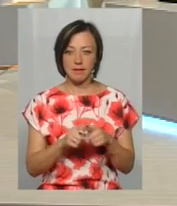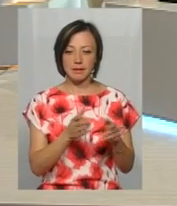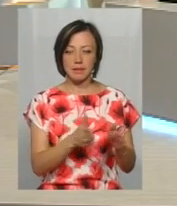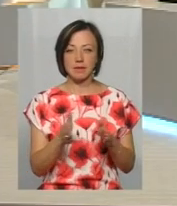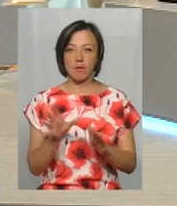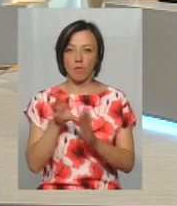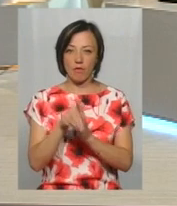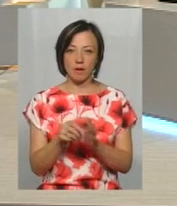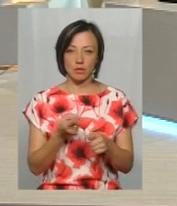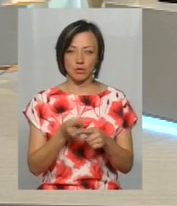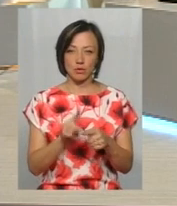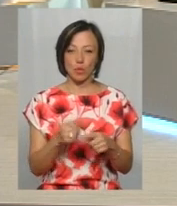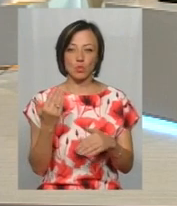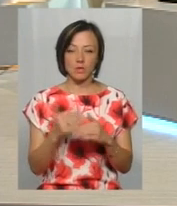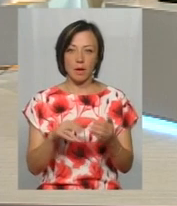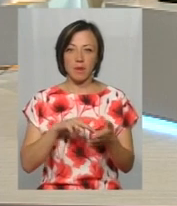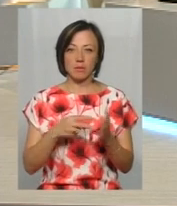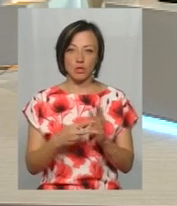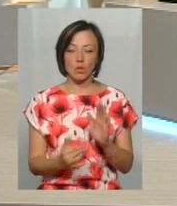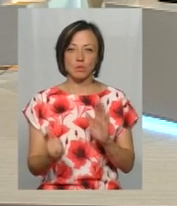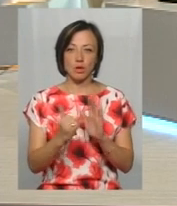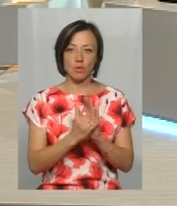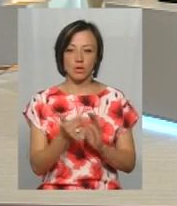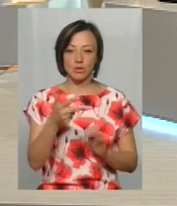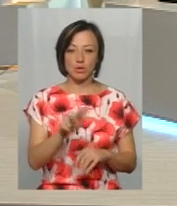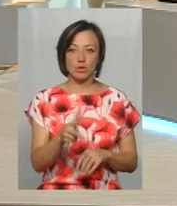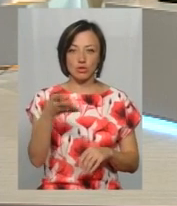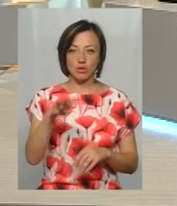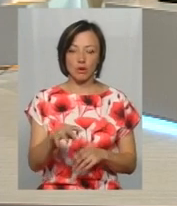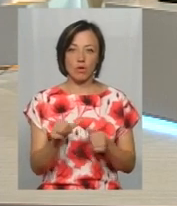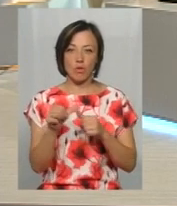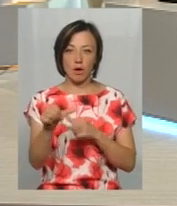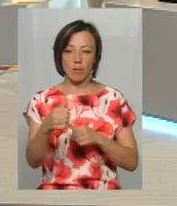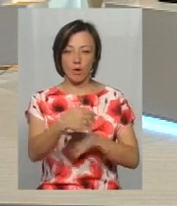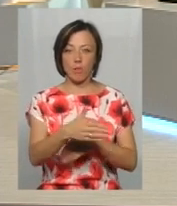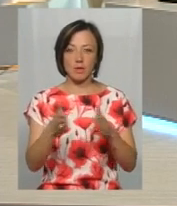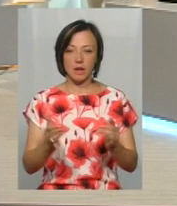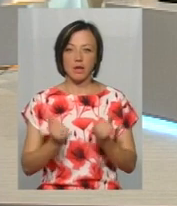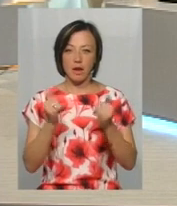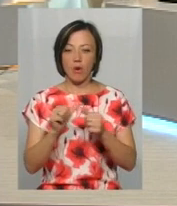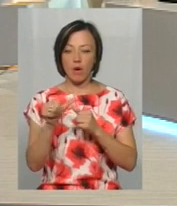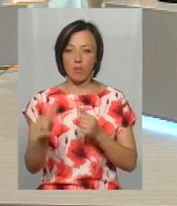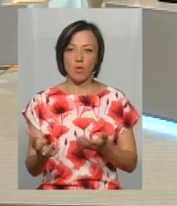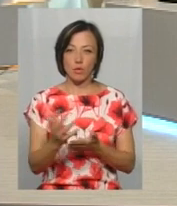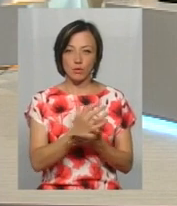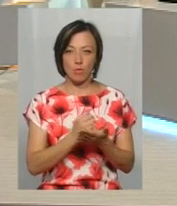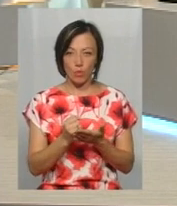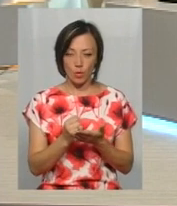впровадження цієї системи вже передбачає от встановлення 3-4 контейнерів для окремого збору.